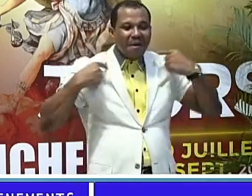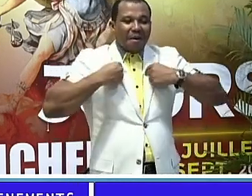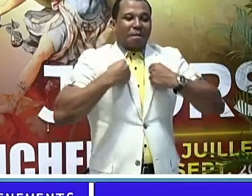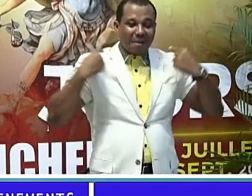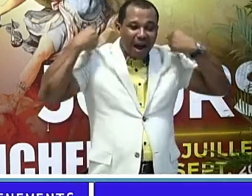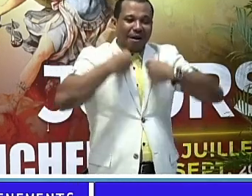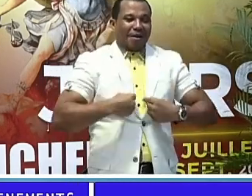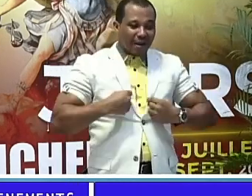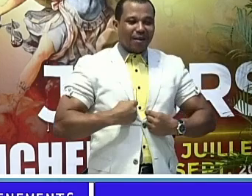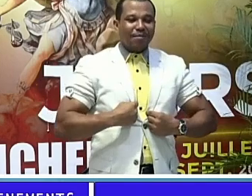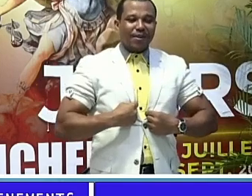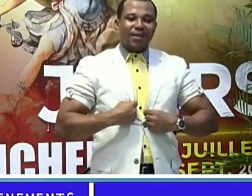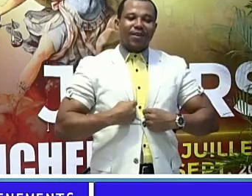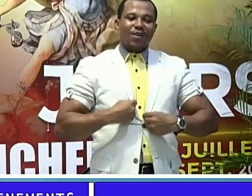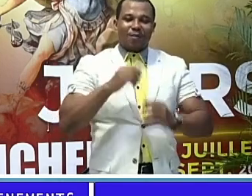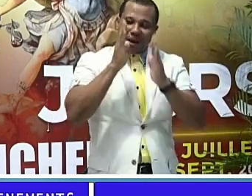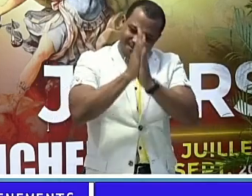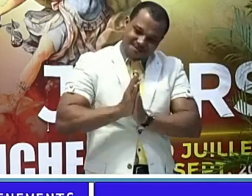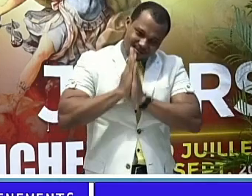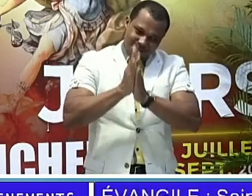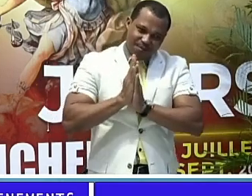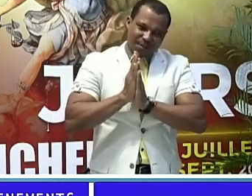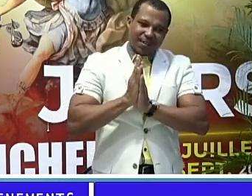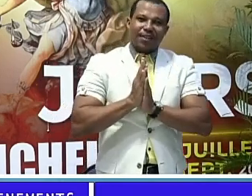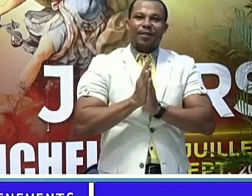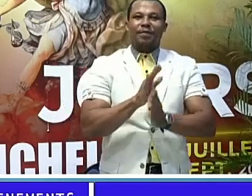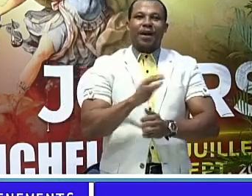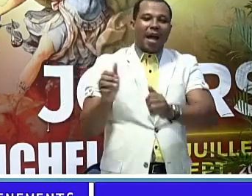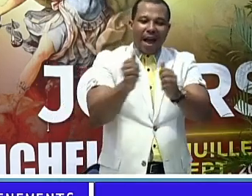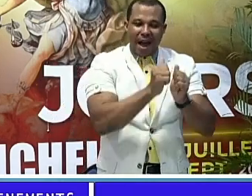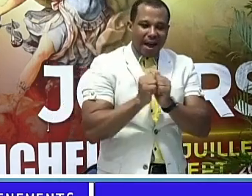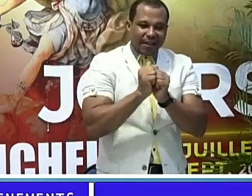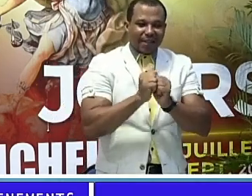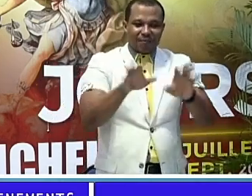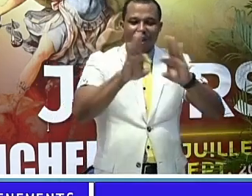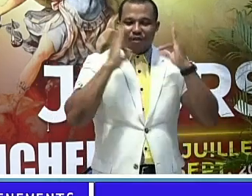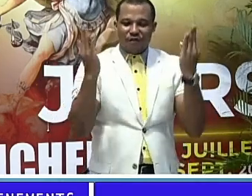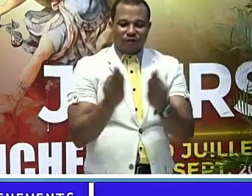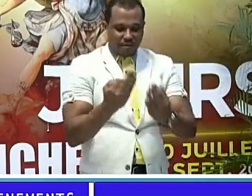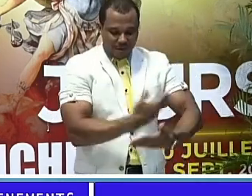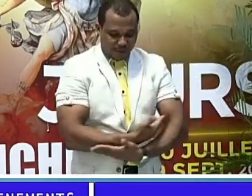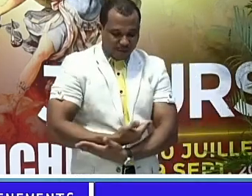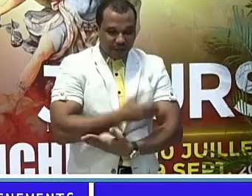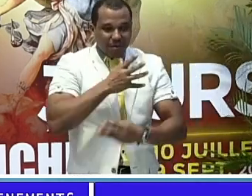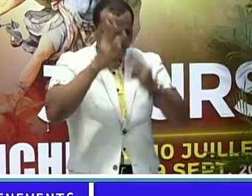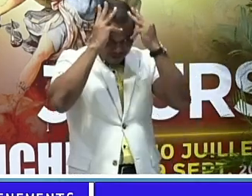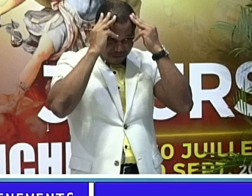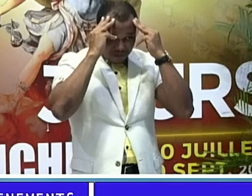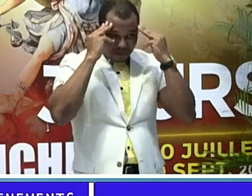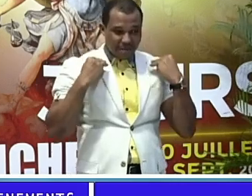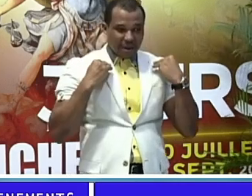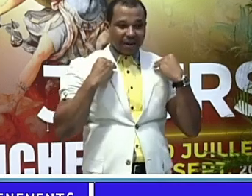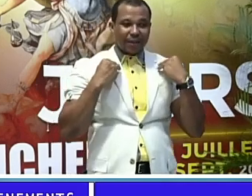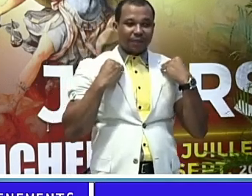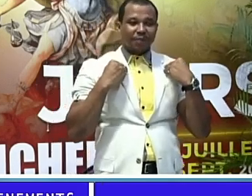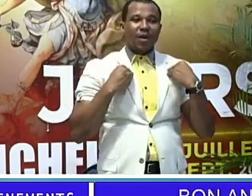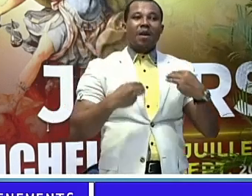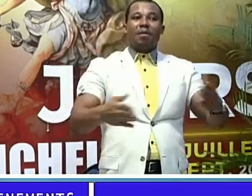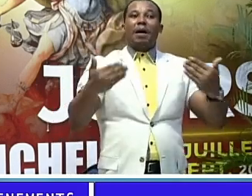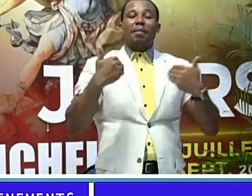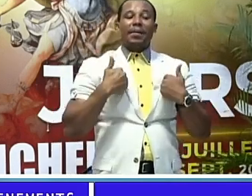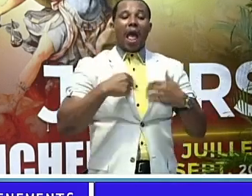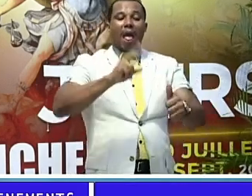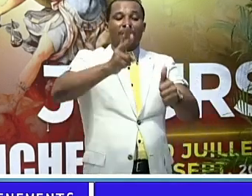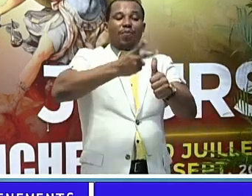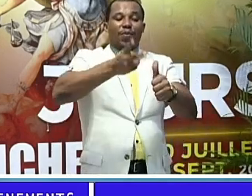N'a continué, même genre. Frère Maxime, famille petite Marie en septembre là pour aller une deuxième retraite